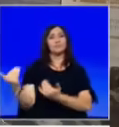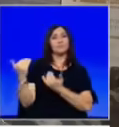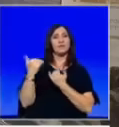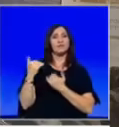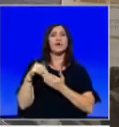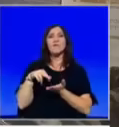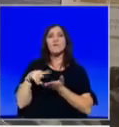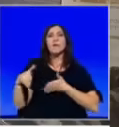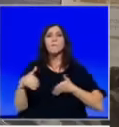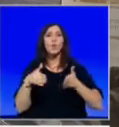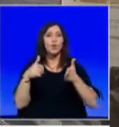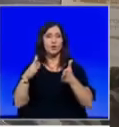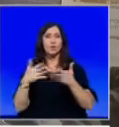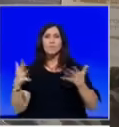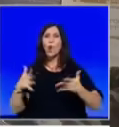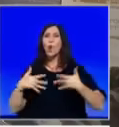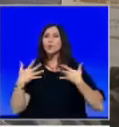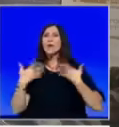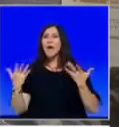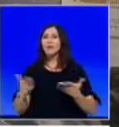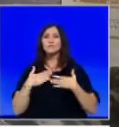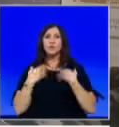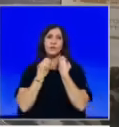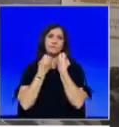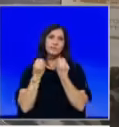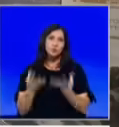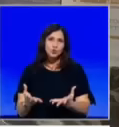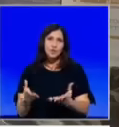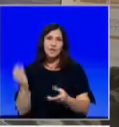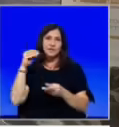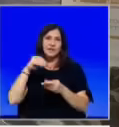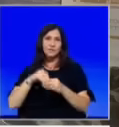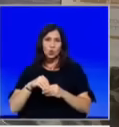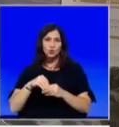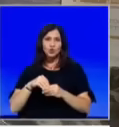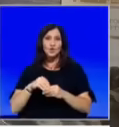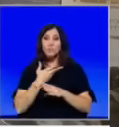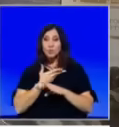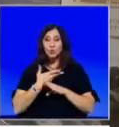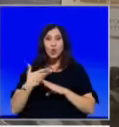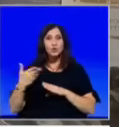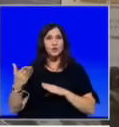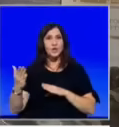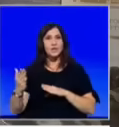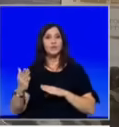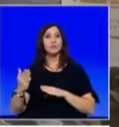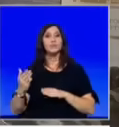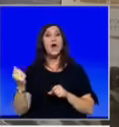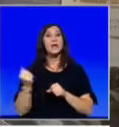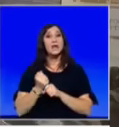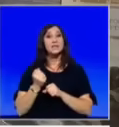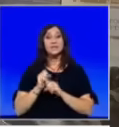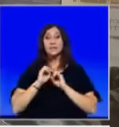по коридорите. Много се радвам, че имам възможността да се включа в продължението на реализацията